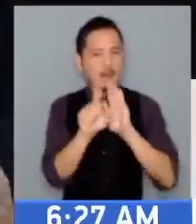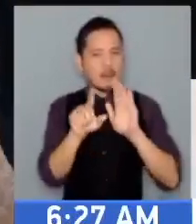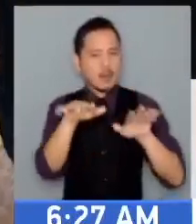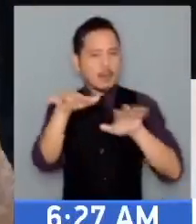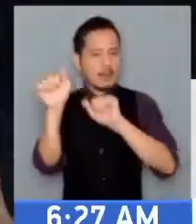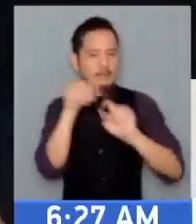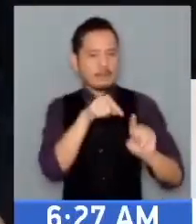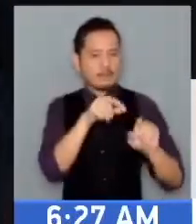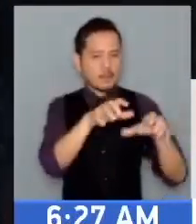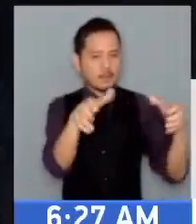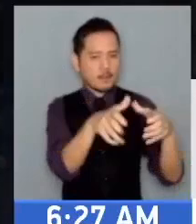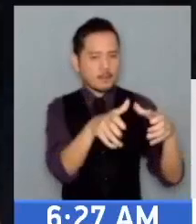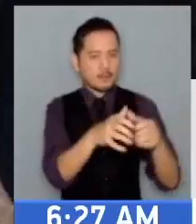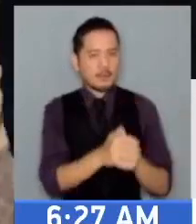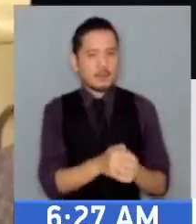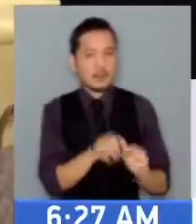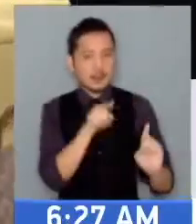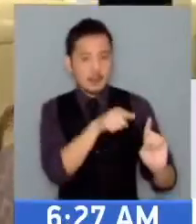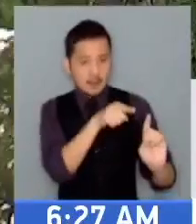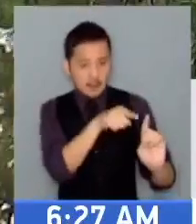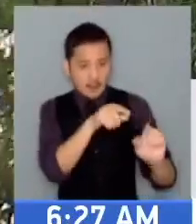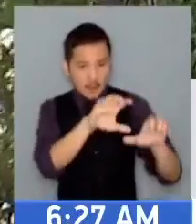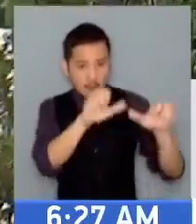sinasabing sister group.